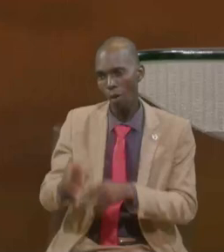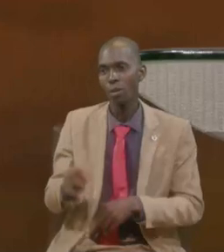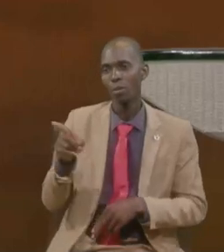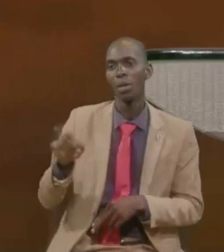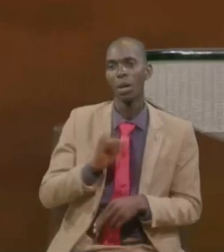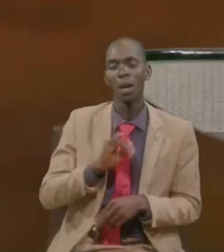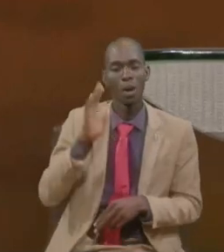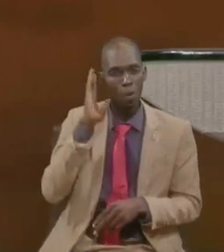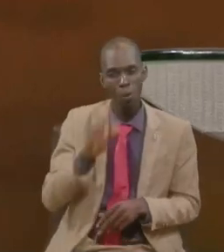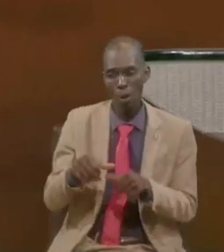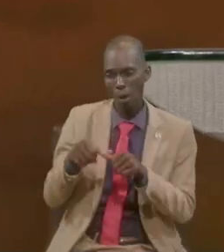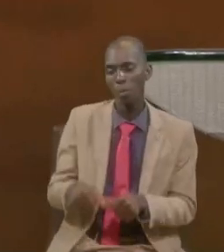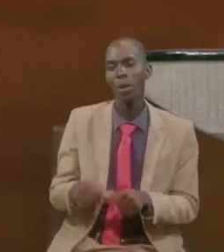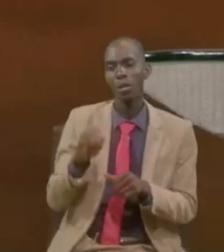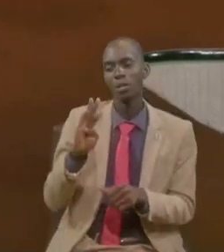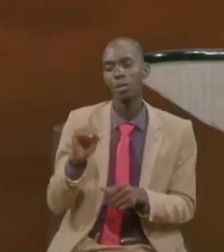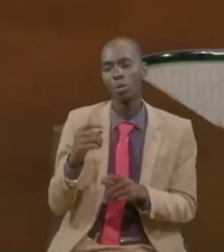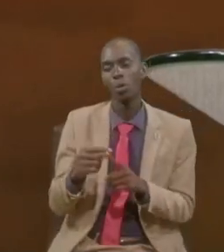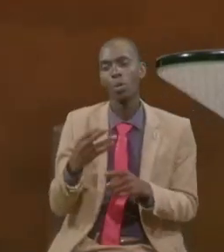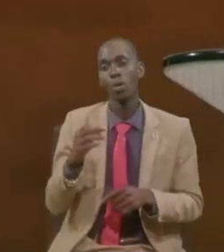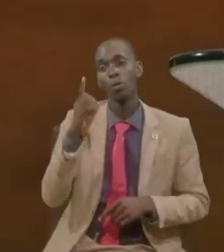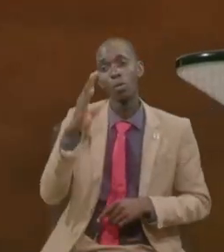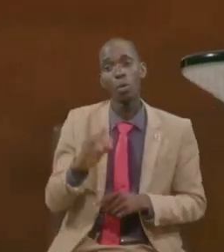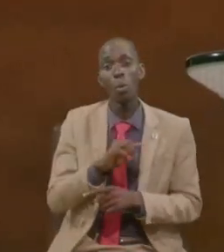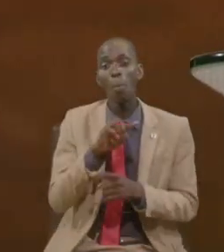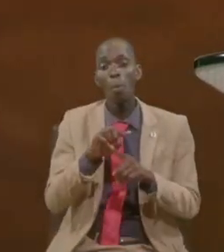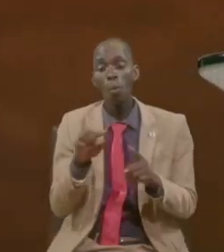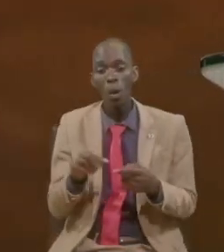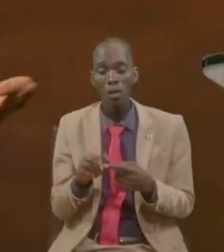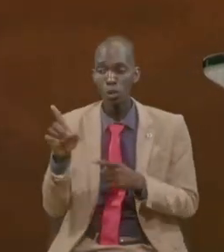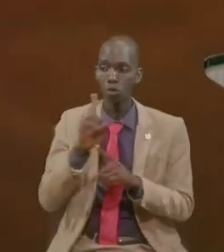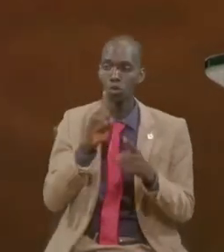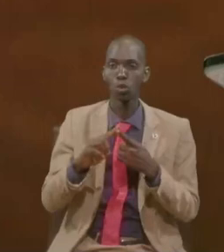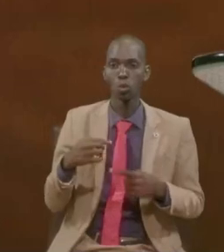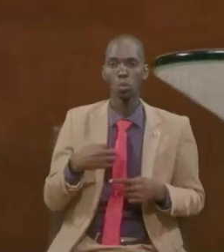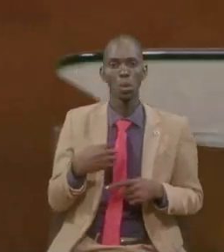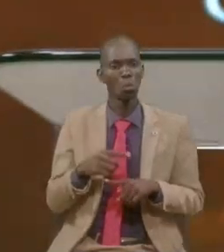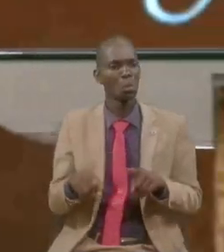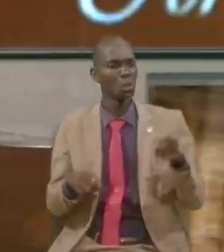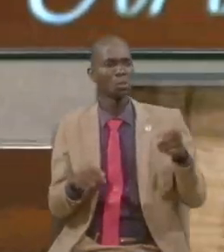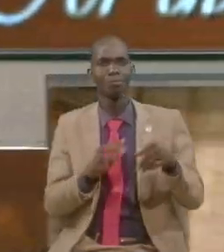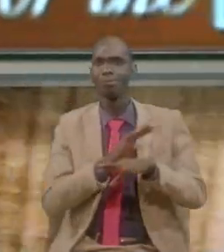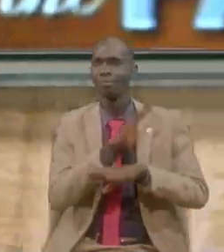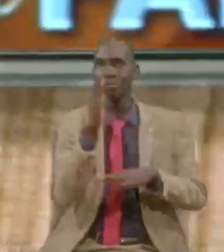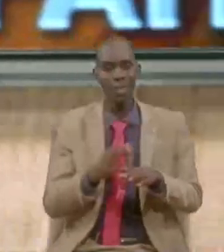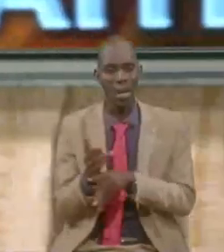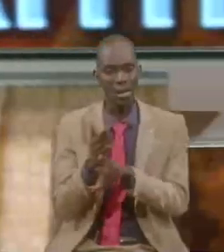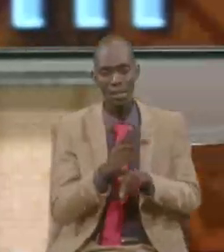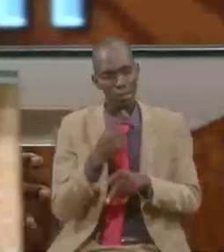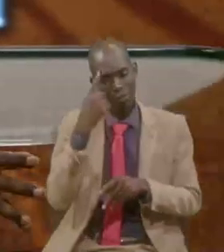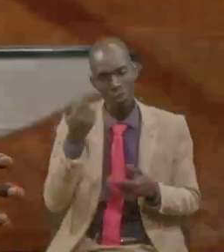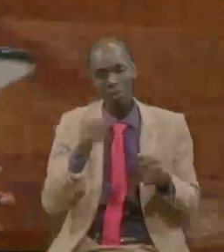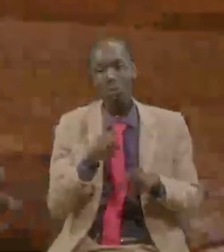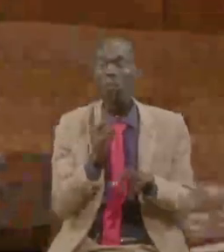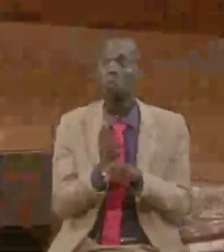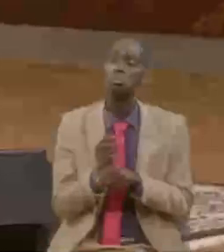vais l'honorer, je m'incline devant lui, je vais appliquer la parole de Dieu. Lorsqu'il me parle, mais lui, là, il s'en